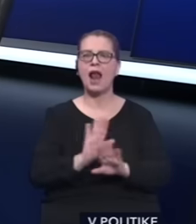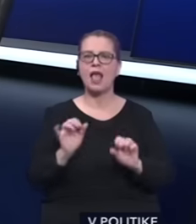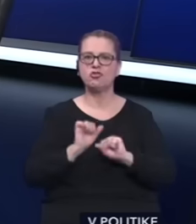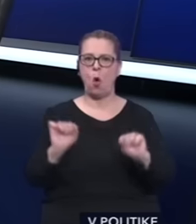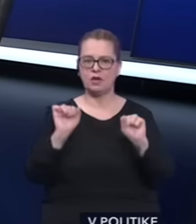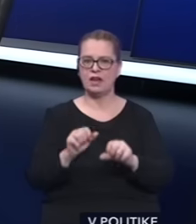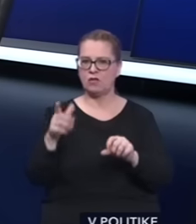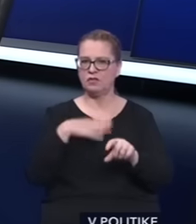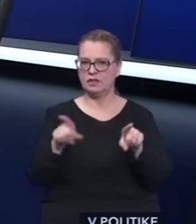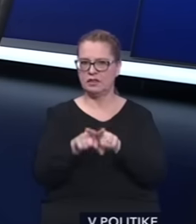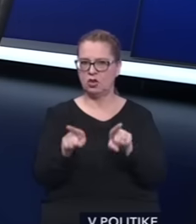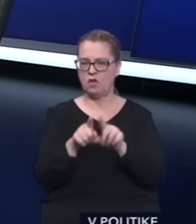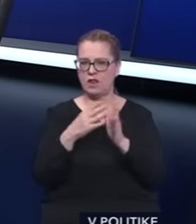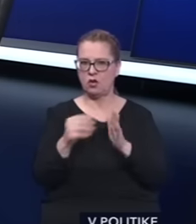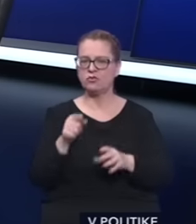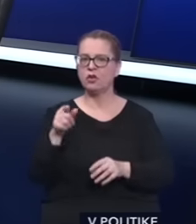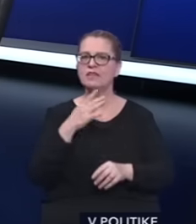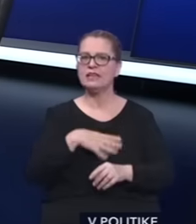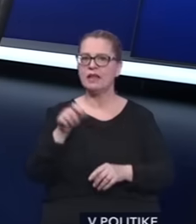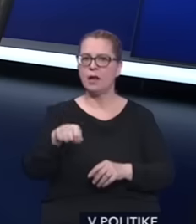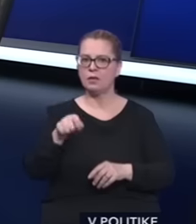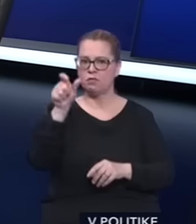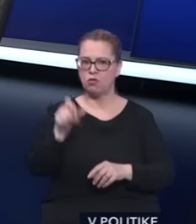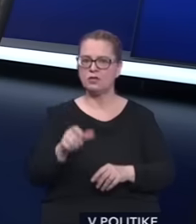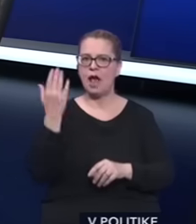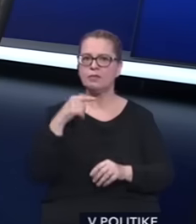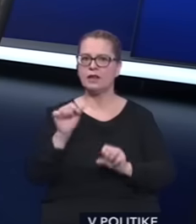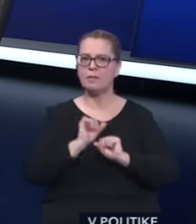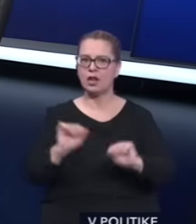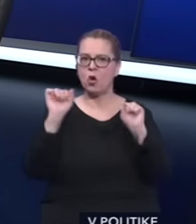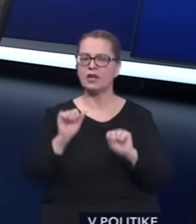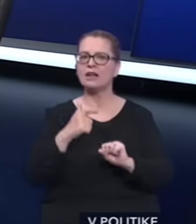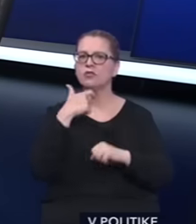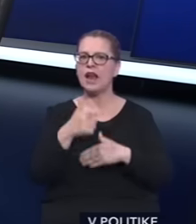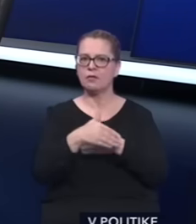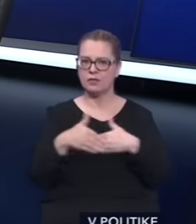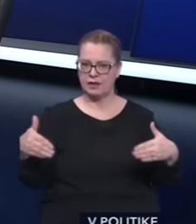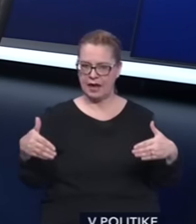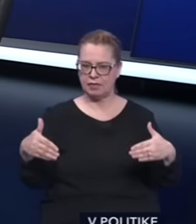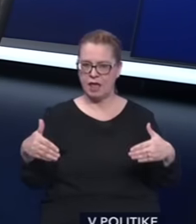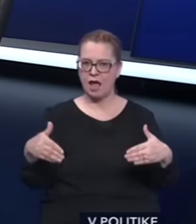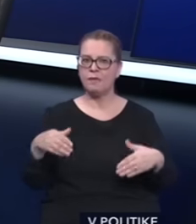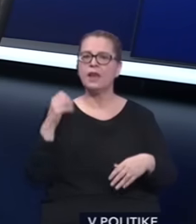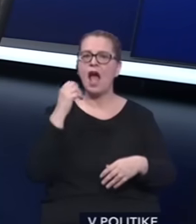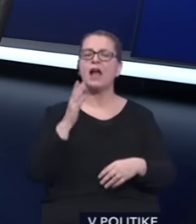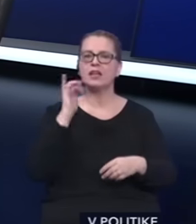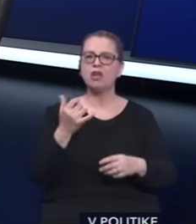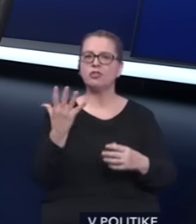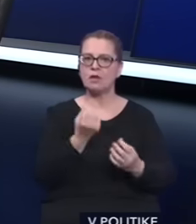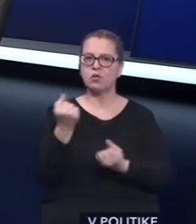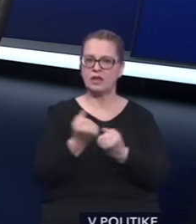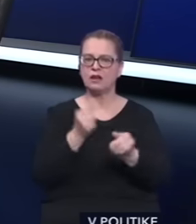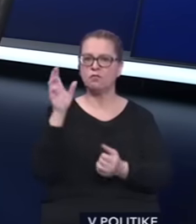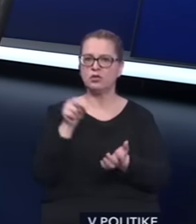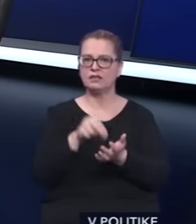chcete urobiť presne toto isté, že túžite byť poslancom, aby ste mali nejakú ochranu v rámci Národnej rady, a okrem toho, že keď vyjde ešte aj vláda, tak sa budete